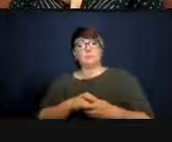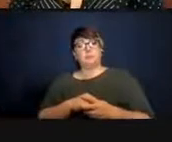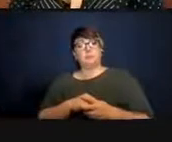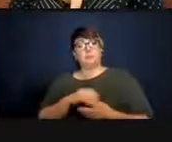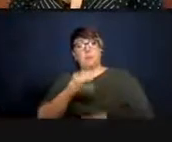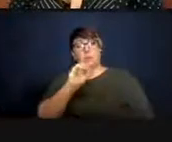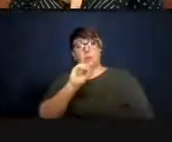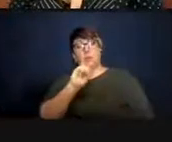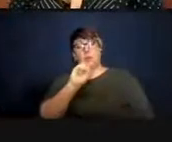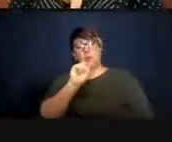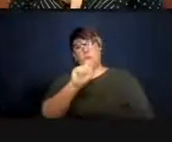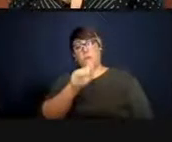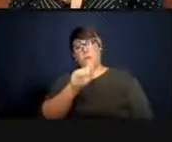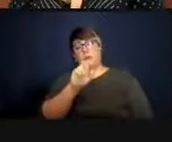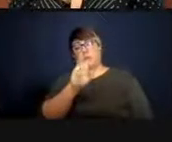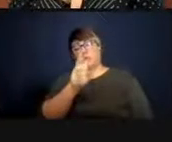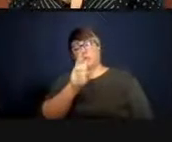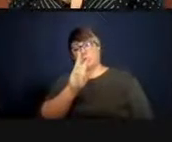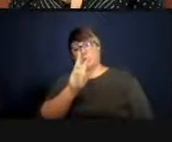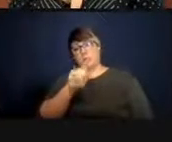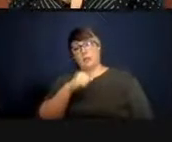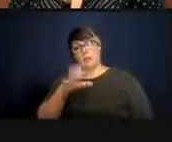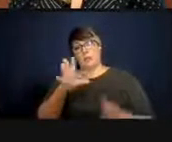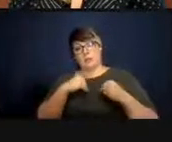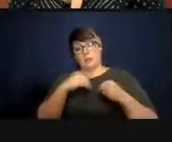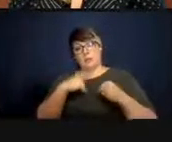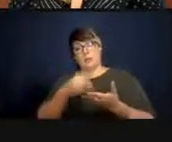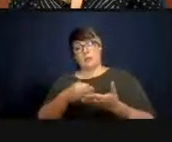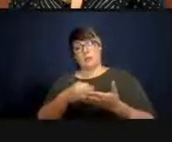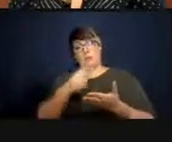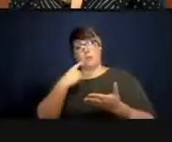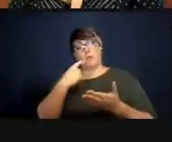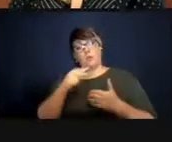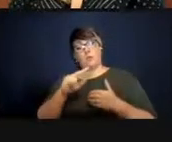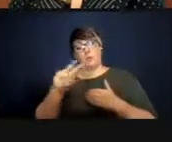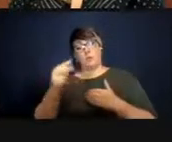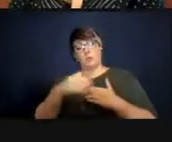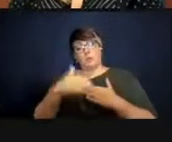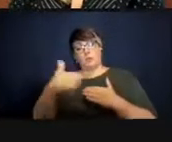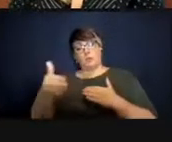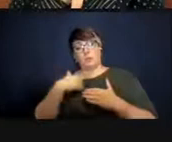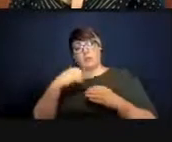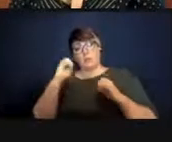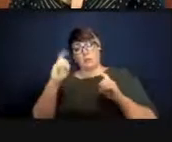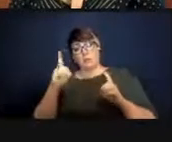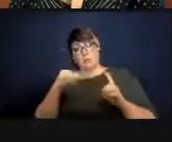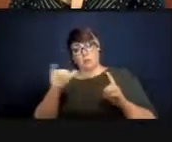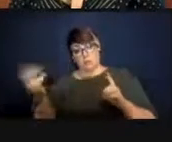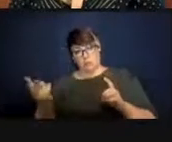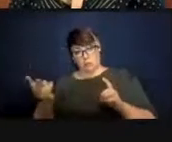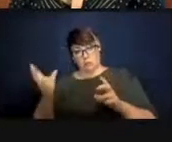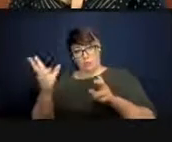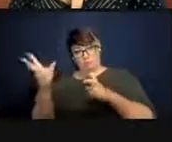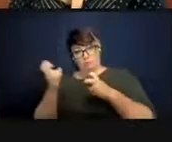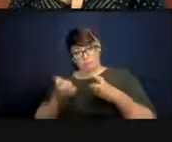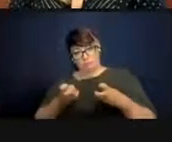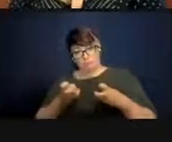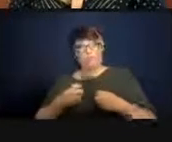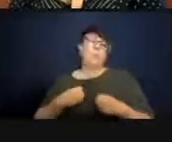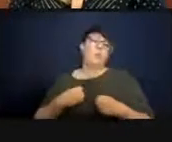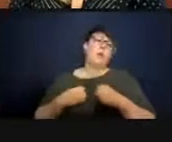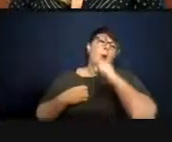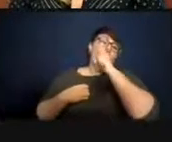katika eneo la Kentucky, na pia kupata fedha zinazohitajika